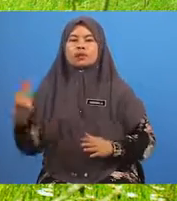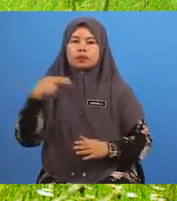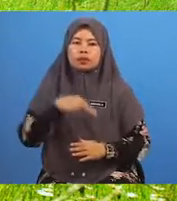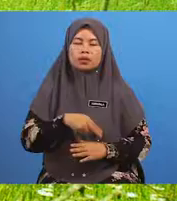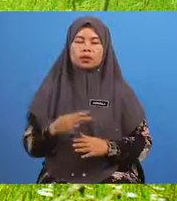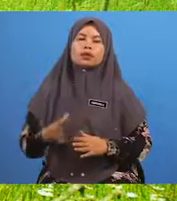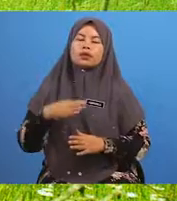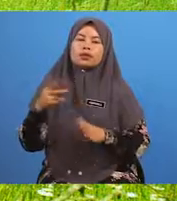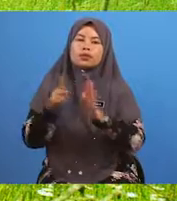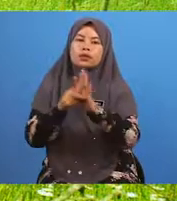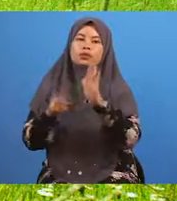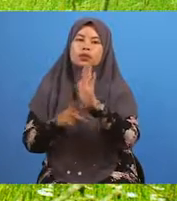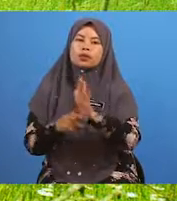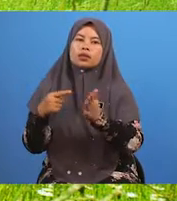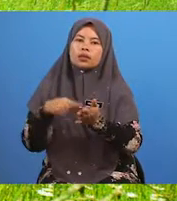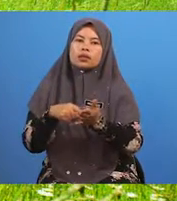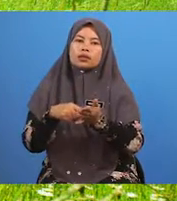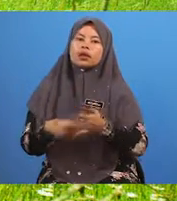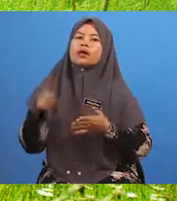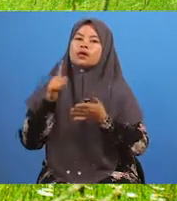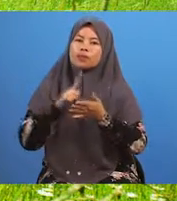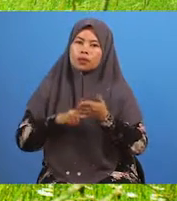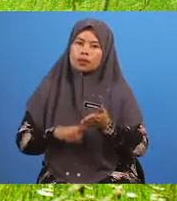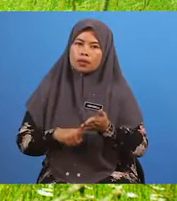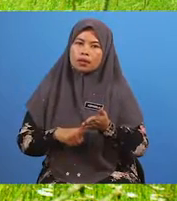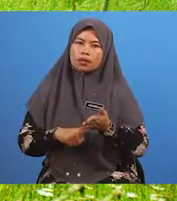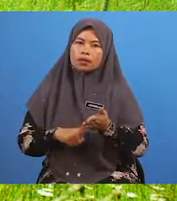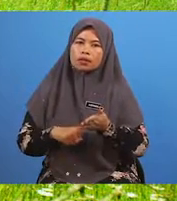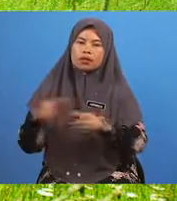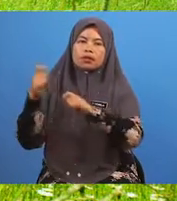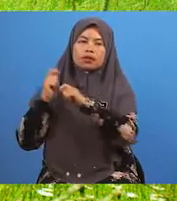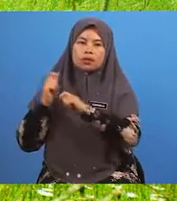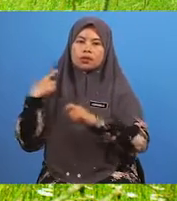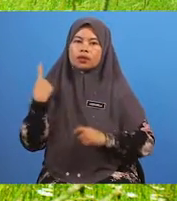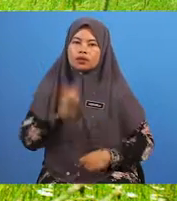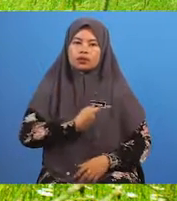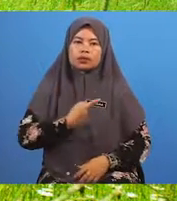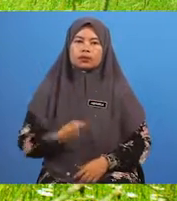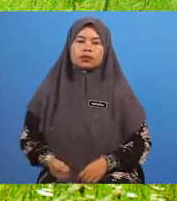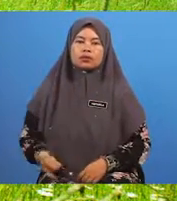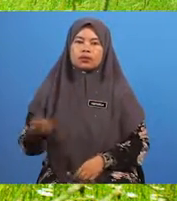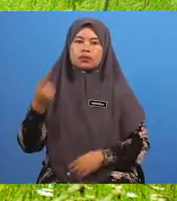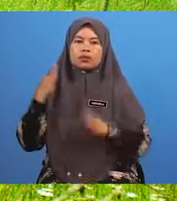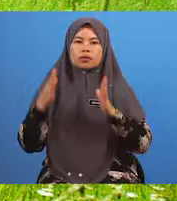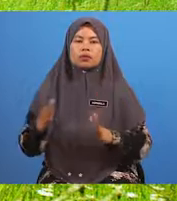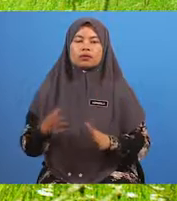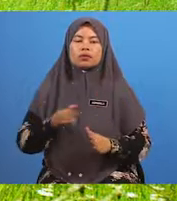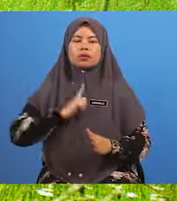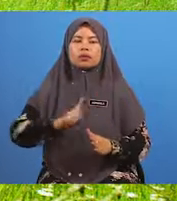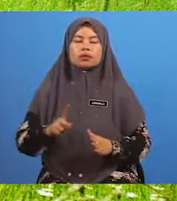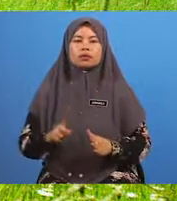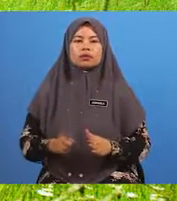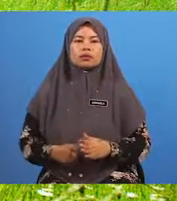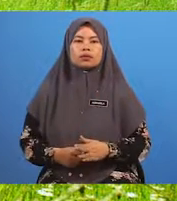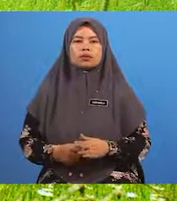peraturan pengambilan anak angkat ini, apakah peranan kita sebagai umat Islam dalam melaksanakan perbuatan pengambilan anak